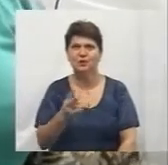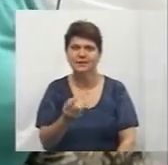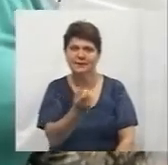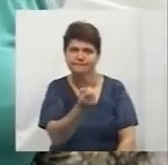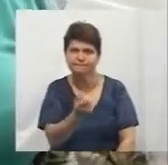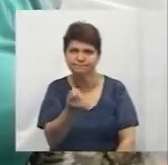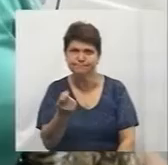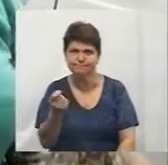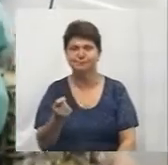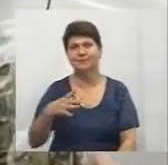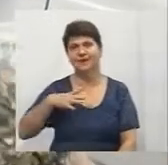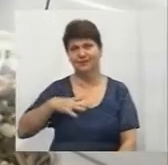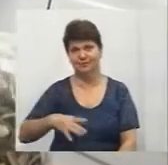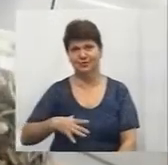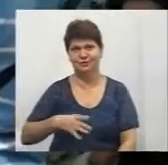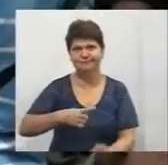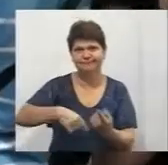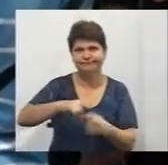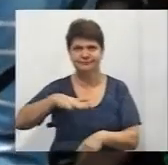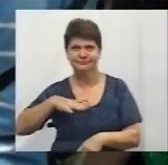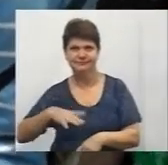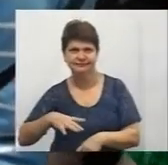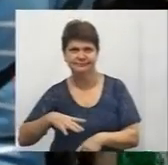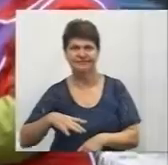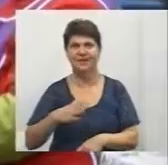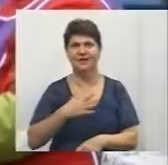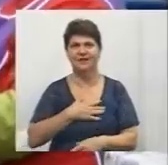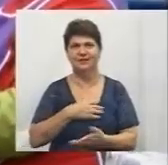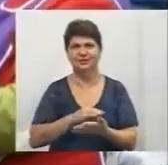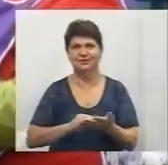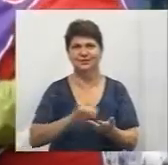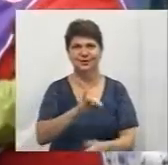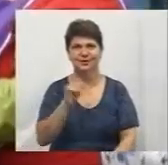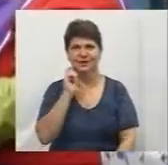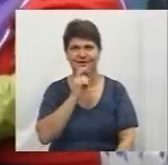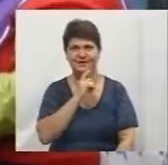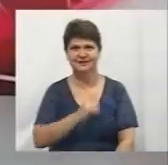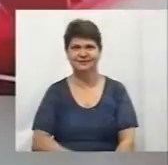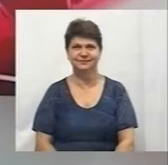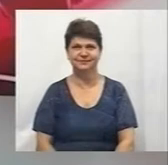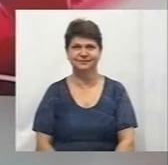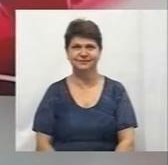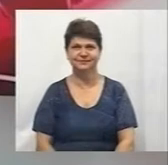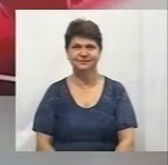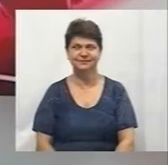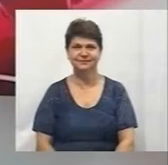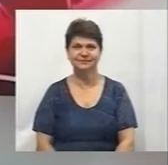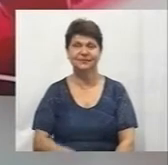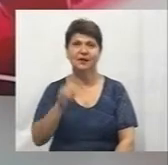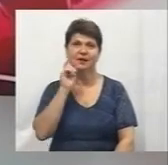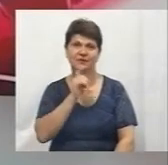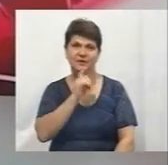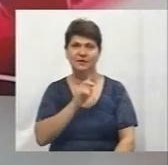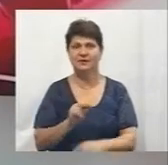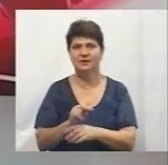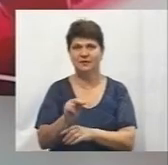вже. Мусиш десь крутитися. Юлія Вознюк, Вадим Наумчак. Новини на Суспільному. Вінниця. У Вінниці